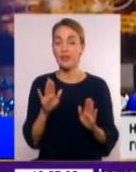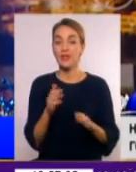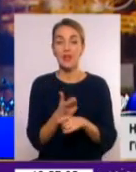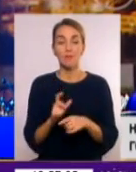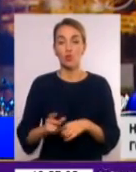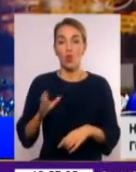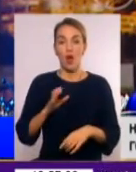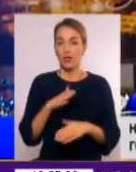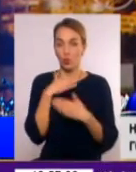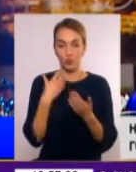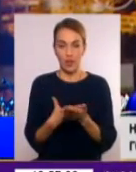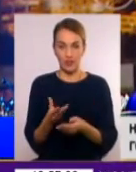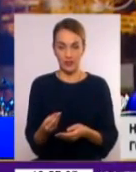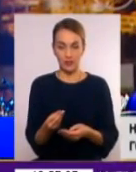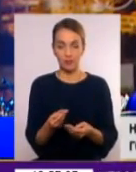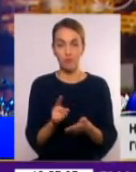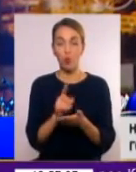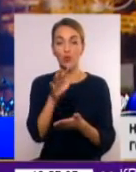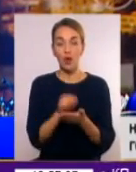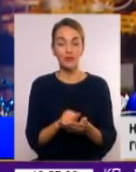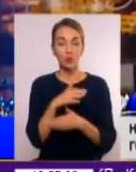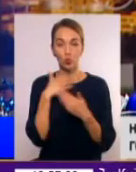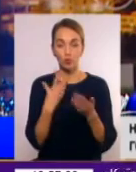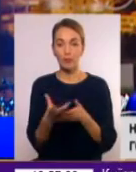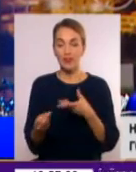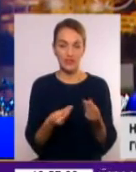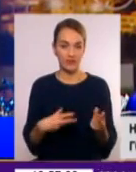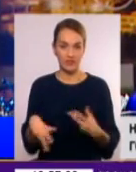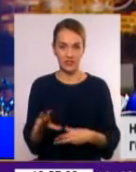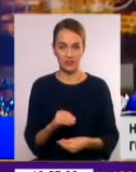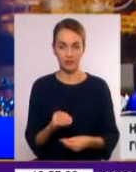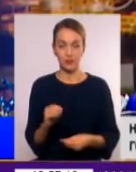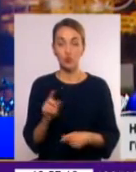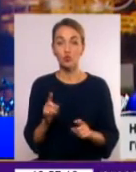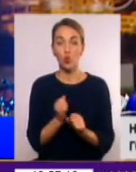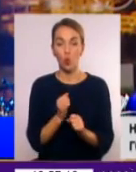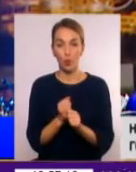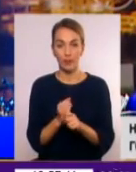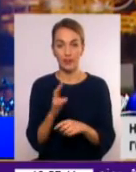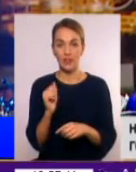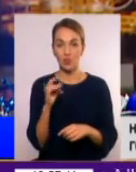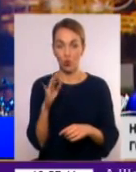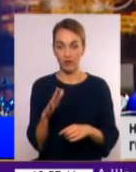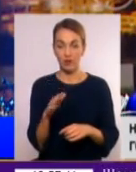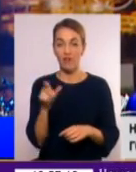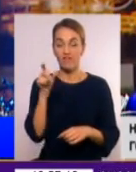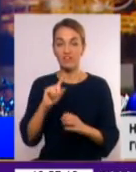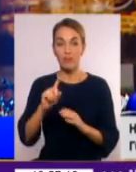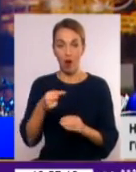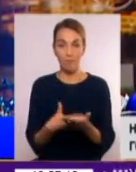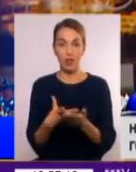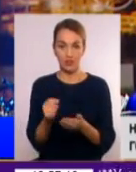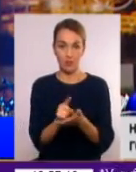олігархи не хочуть платити податки, податки не хочуть платити всі. І що робить Насіров? Він вимагає